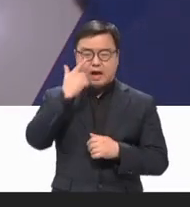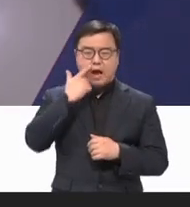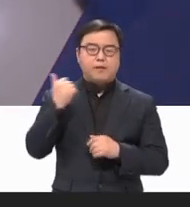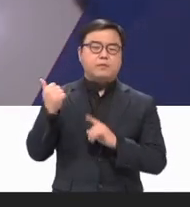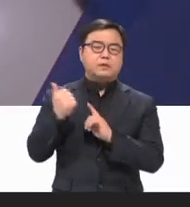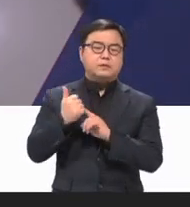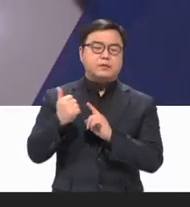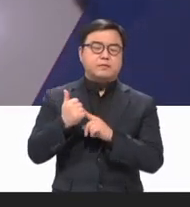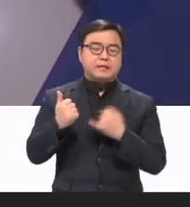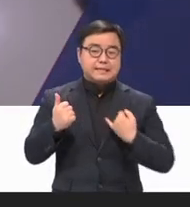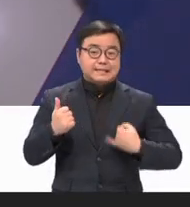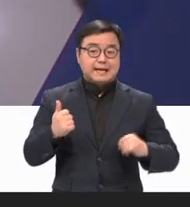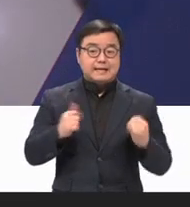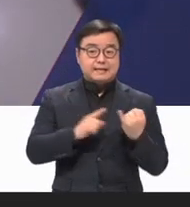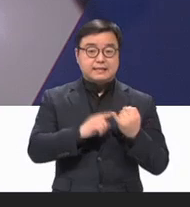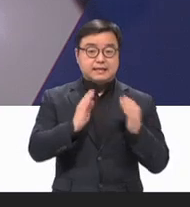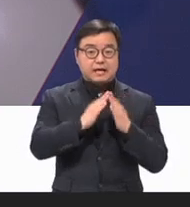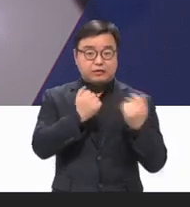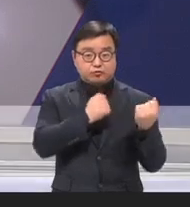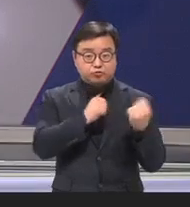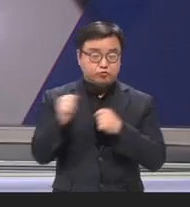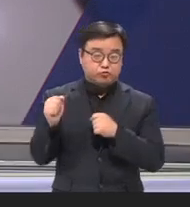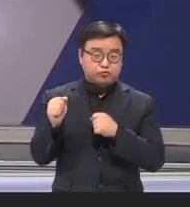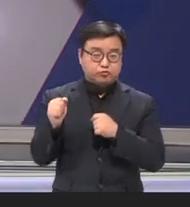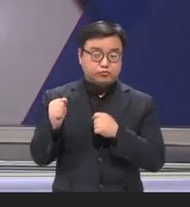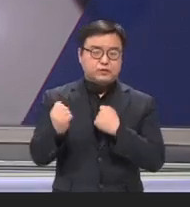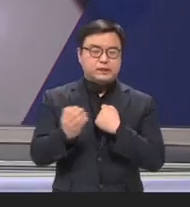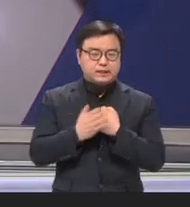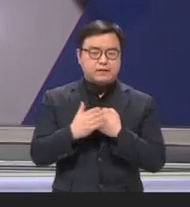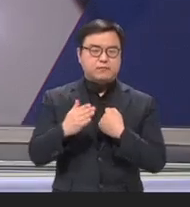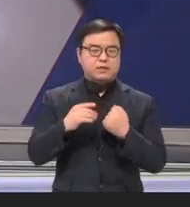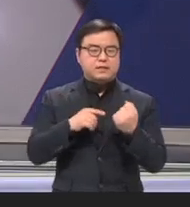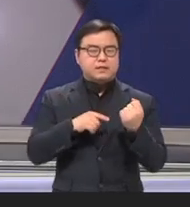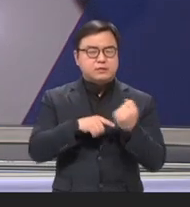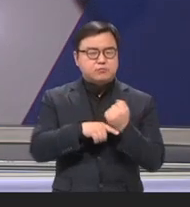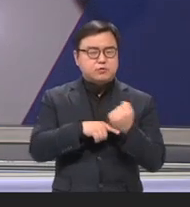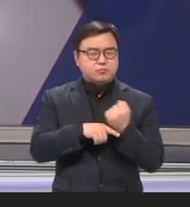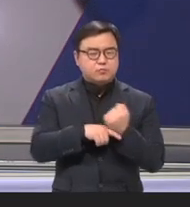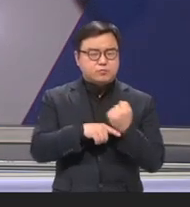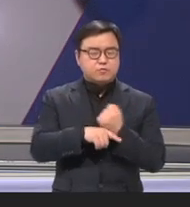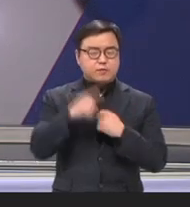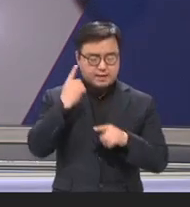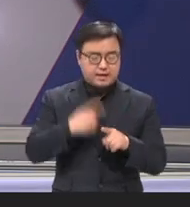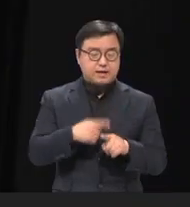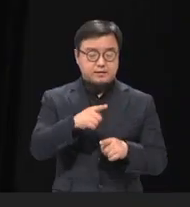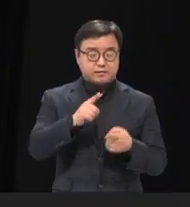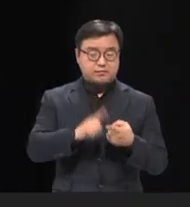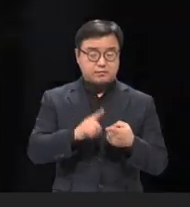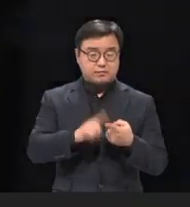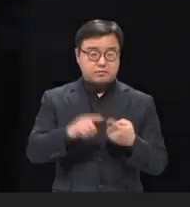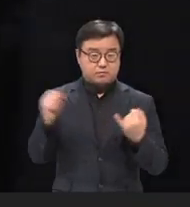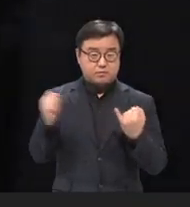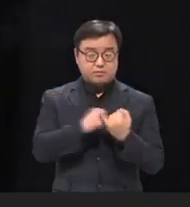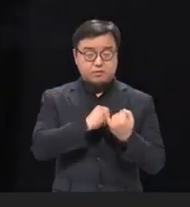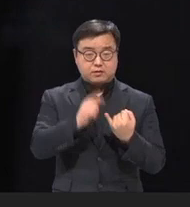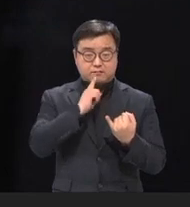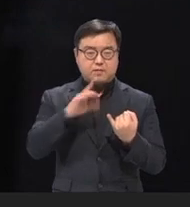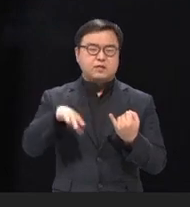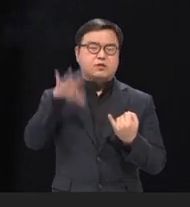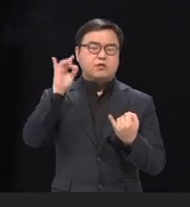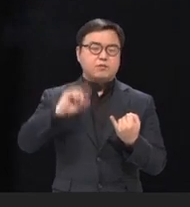딸이 가출해서 그 이유를 추궁하는 과정에서 4k 썼다 고 진술을 했는데요 이번 폭행에 이제 처음은 아니었고